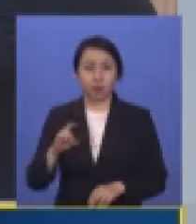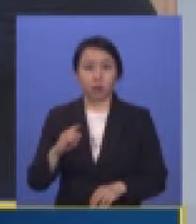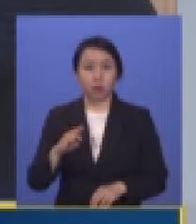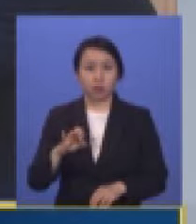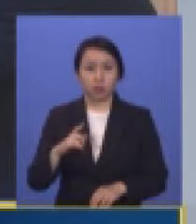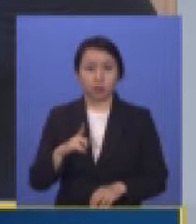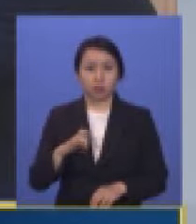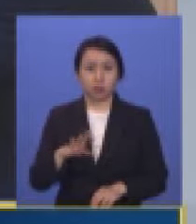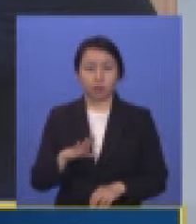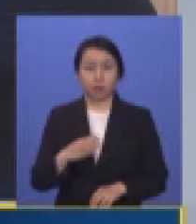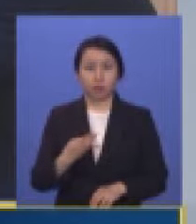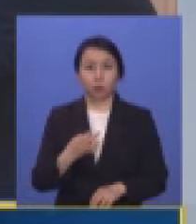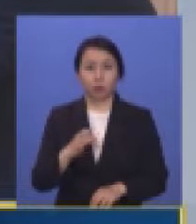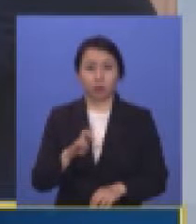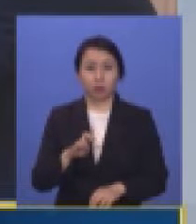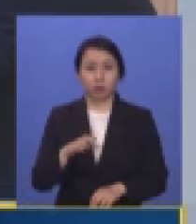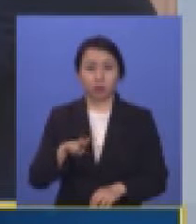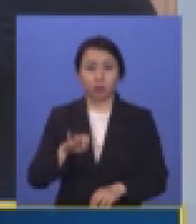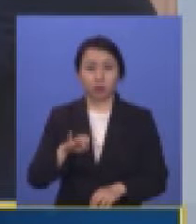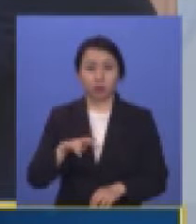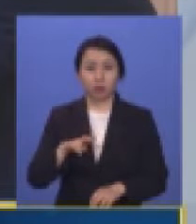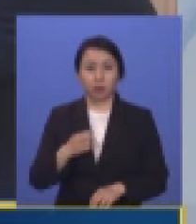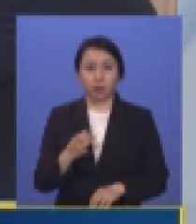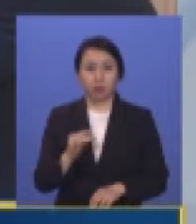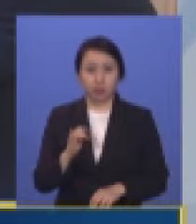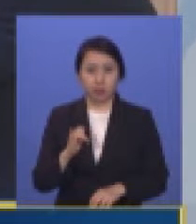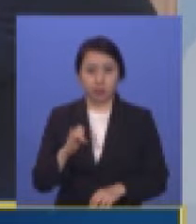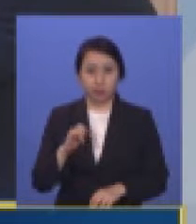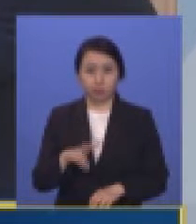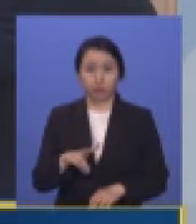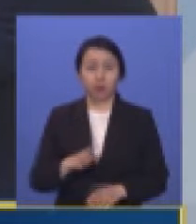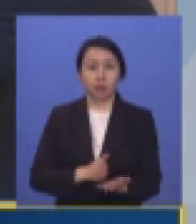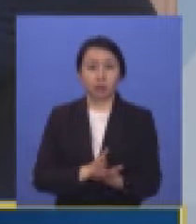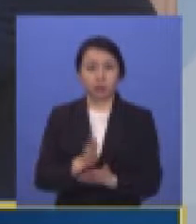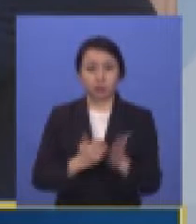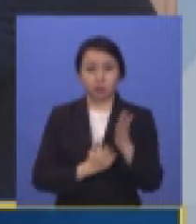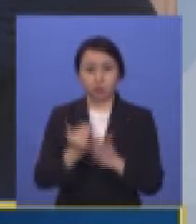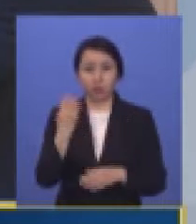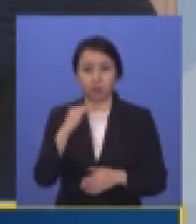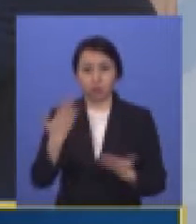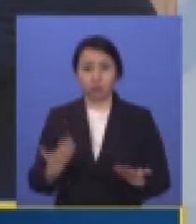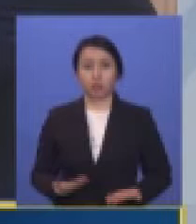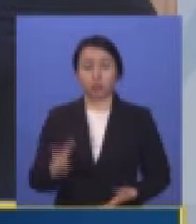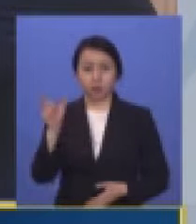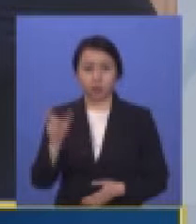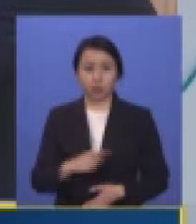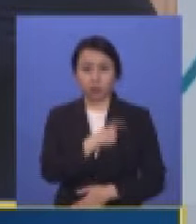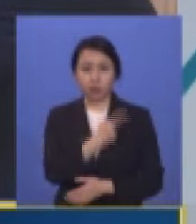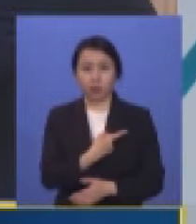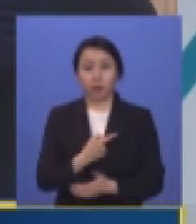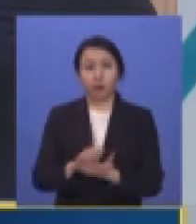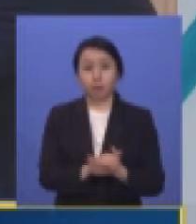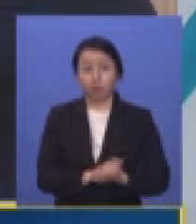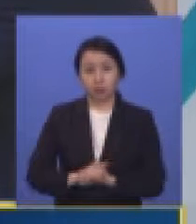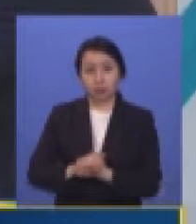Туган-Жерде, Тахзым, Жомарт-Улек и Бей-Бетшелек, Пен-Телесем, направленные на повышение качества жизни граждан,